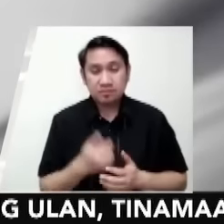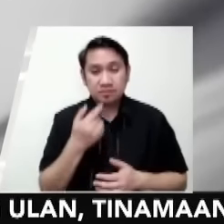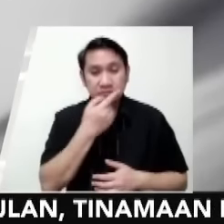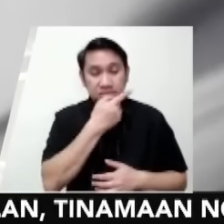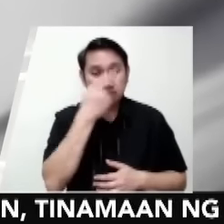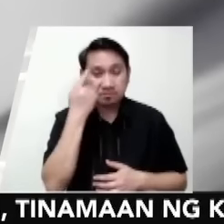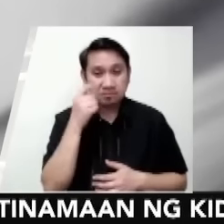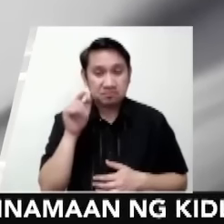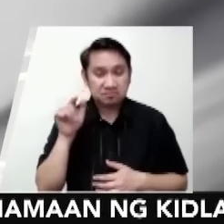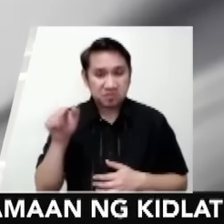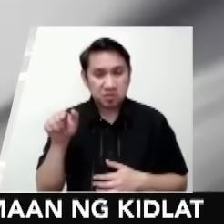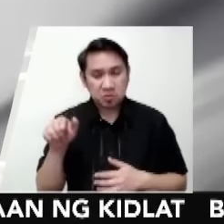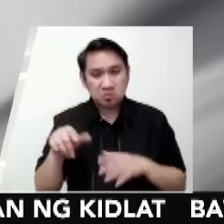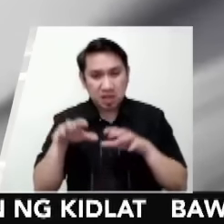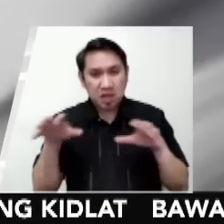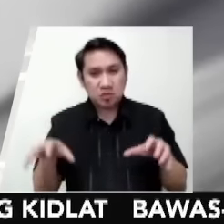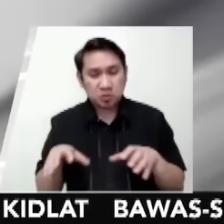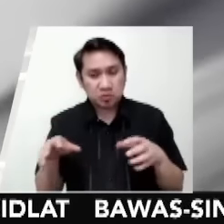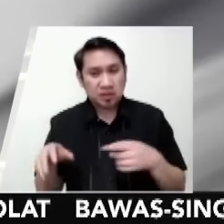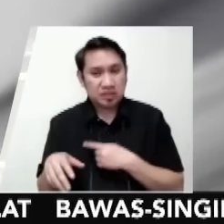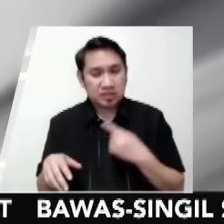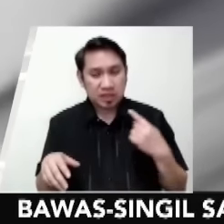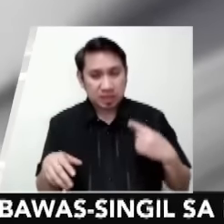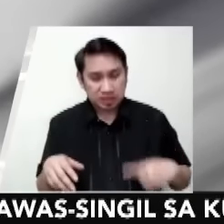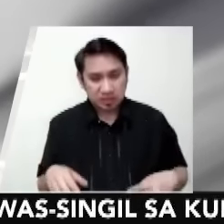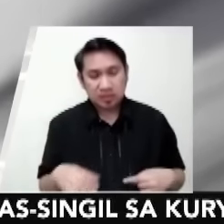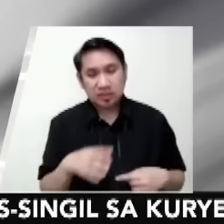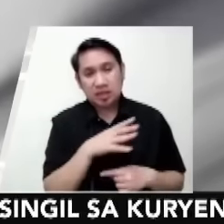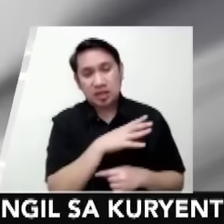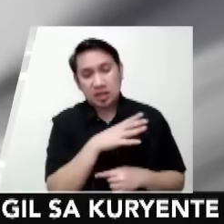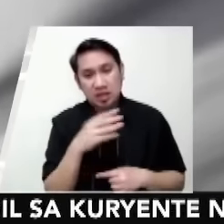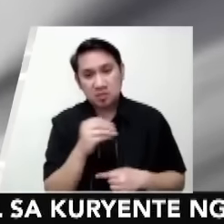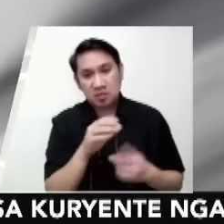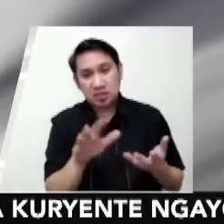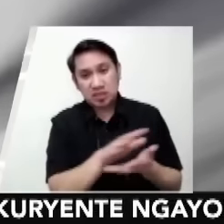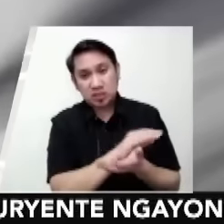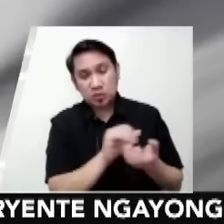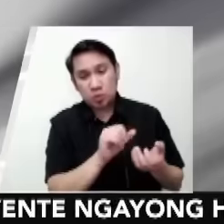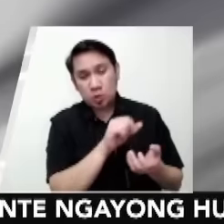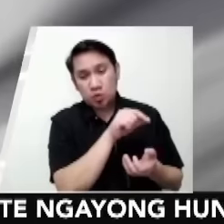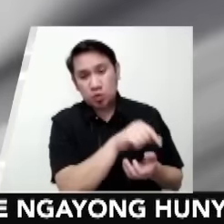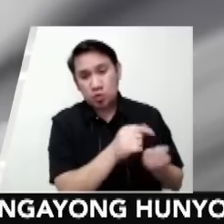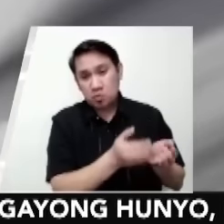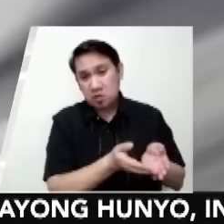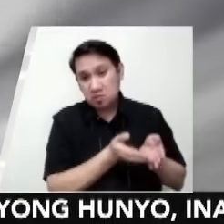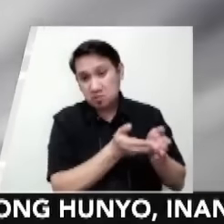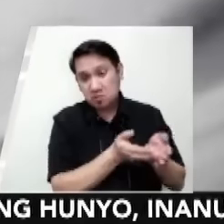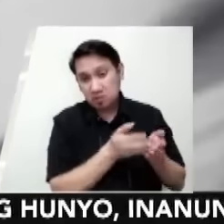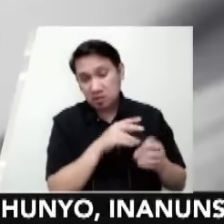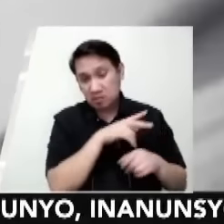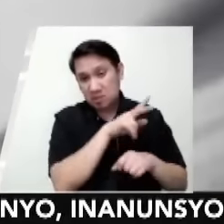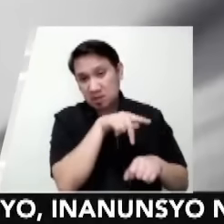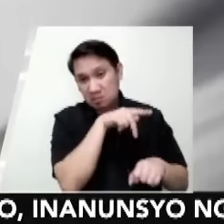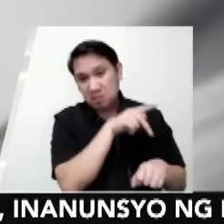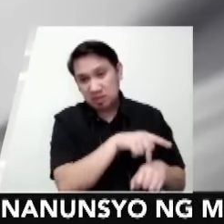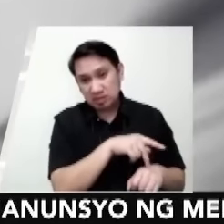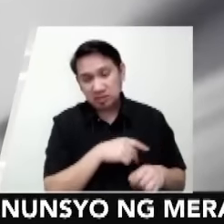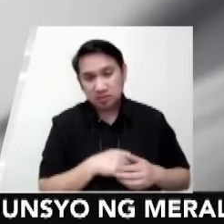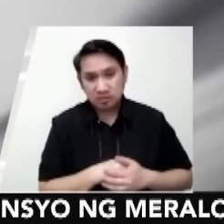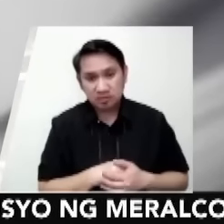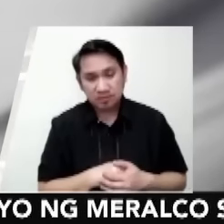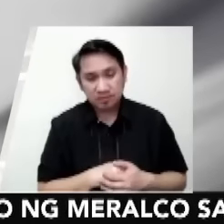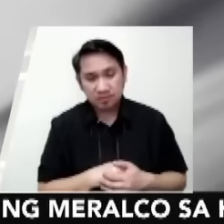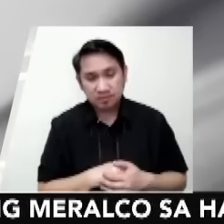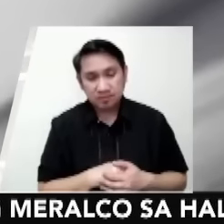ng China kung saan binangga at hinatak nito ang sinasakyang inflatable boats ng mga sundalong Navy ng Pilipinas. Kinundi na ng NSC